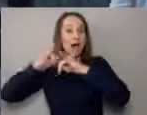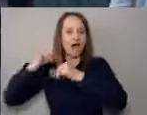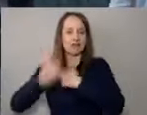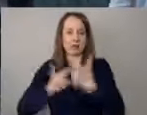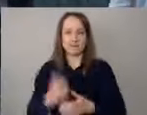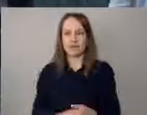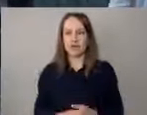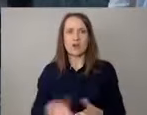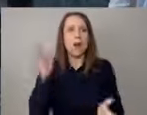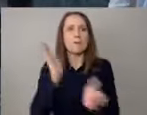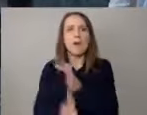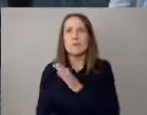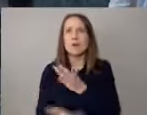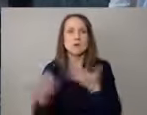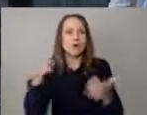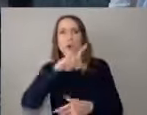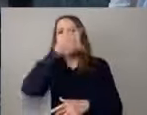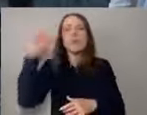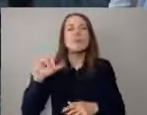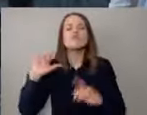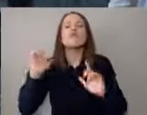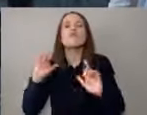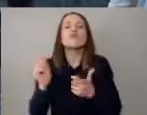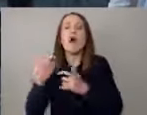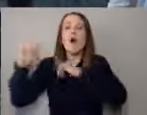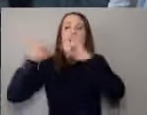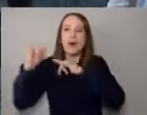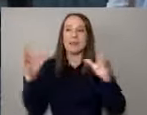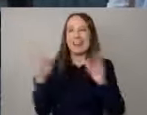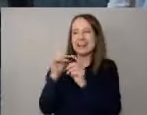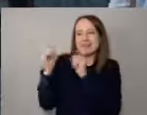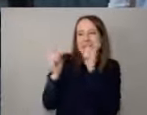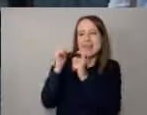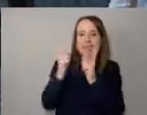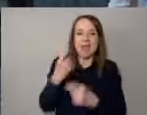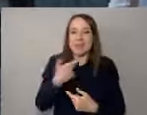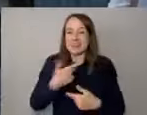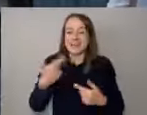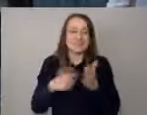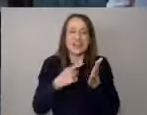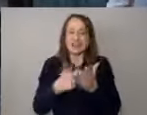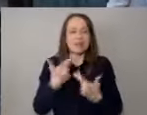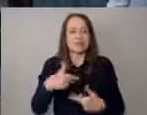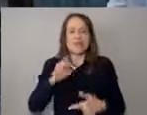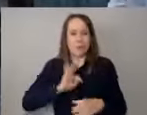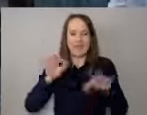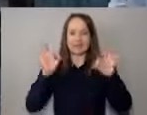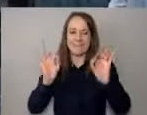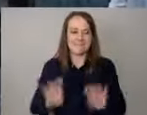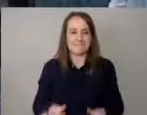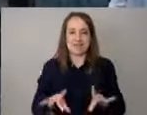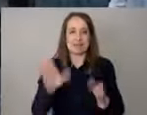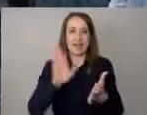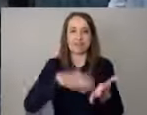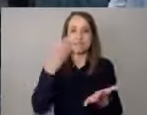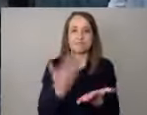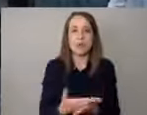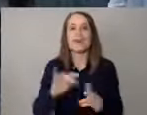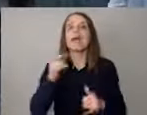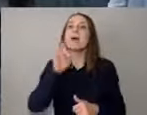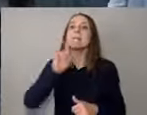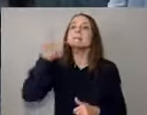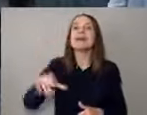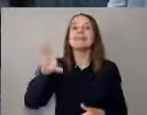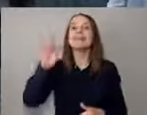kurs kolizyjny z dzisiejszą władzą. Najczęściej nie ze swojej winy, najczęściej dlatego, że na przykład, tak jak pan Sebastian,